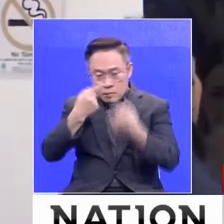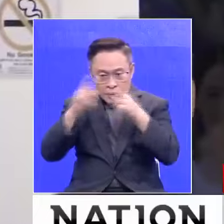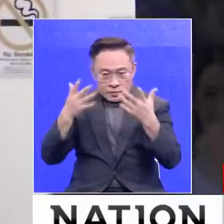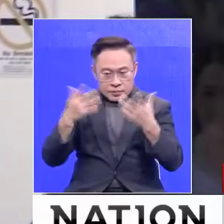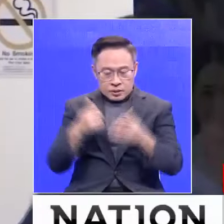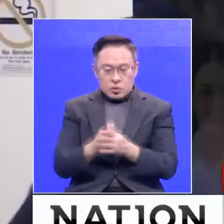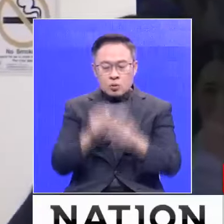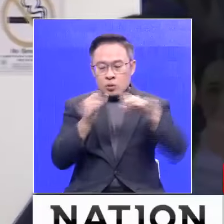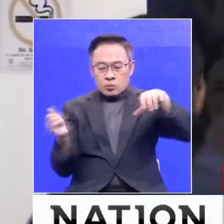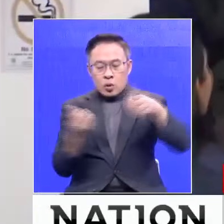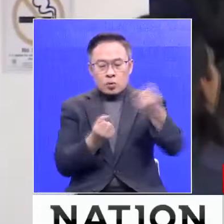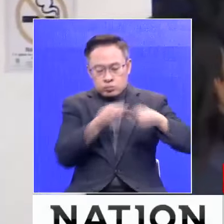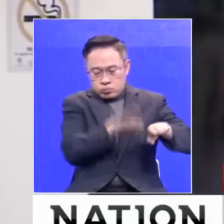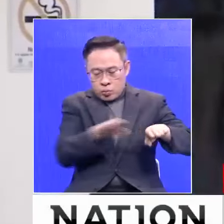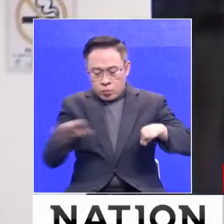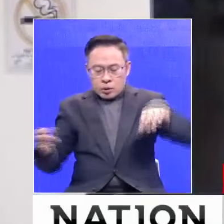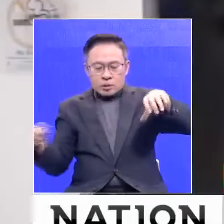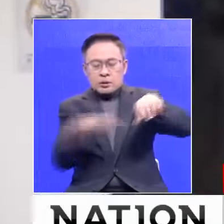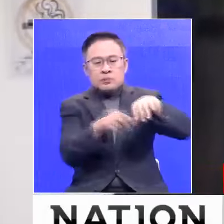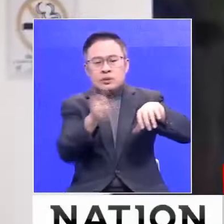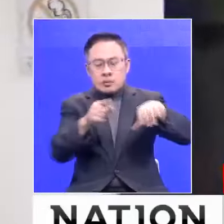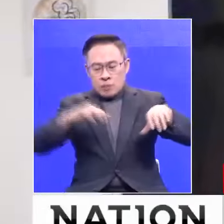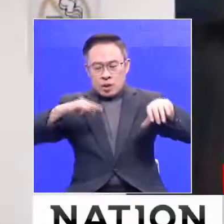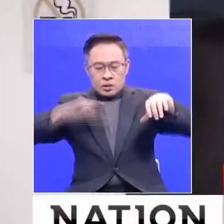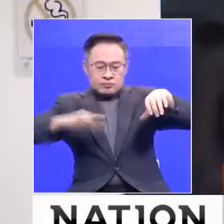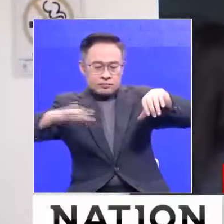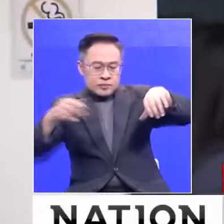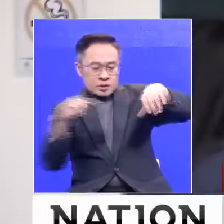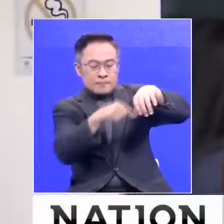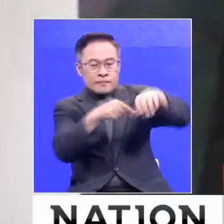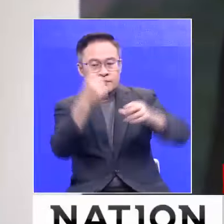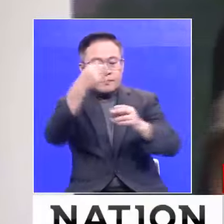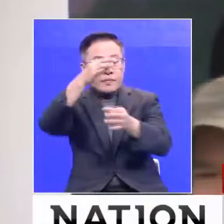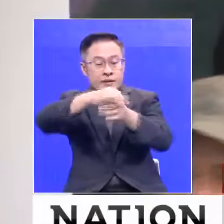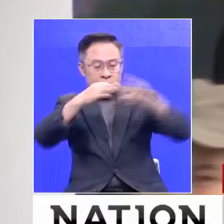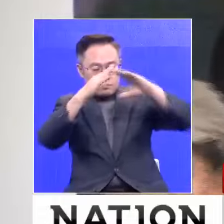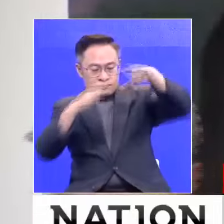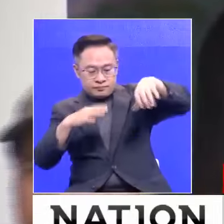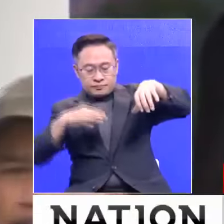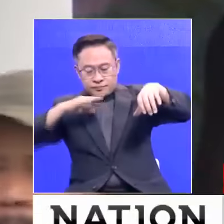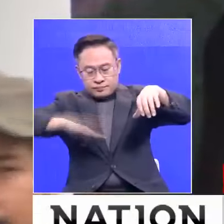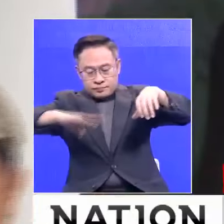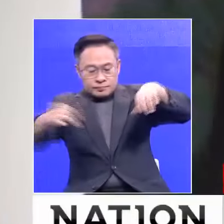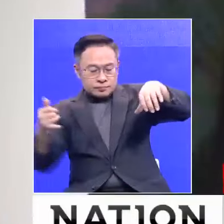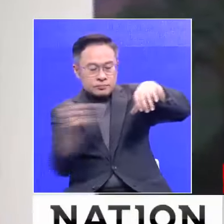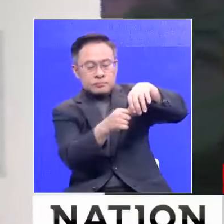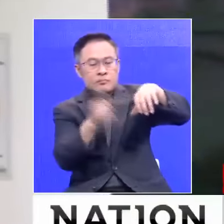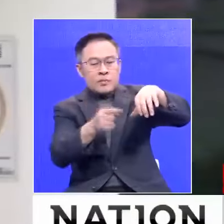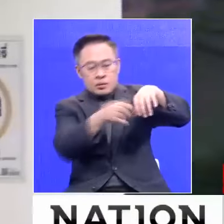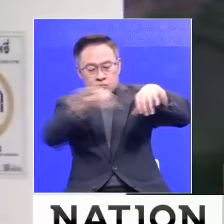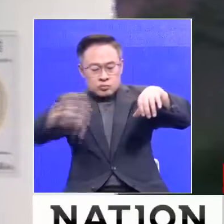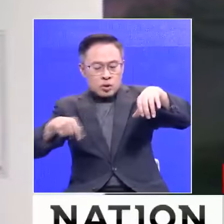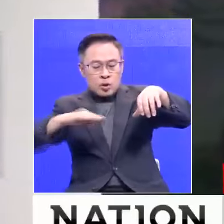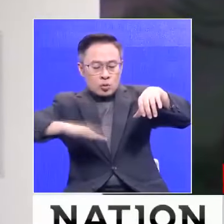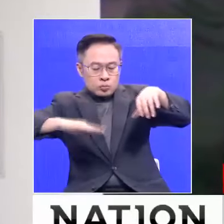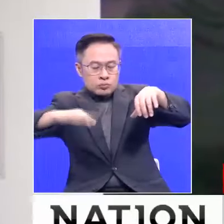ารนั้นก็จะจอดรถบริเวณหน้าธนาคารอยู่แล้วเดี๋ยวลองไปฟังเสียงกันค่ะ ที่เราอยู่หน้าเนี่ยค่ะเร